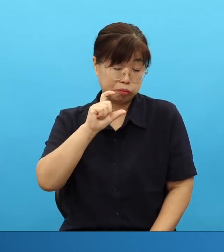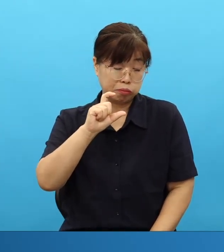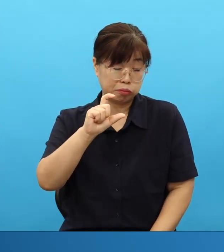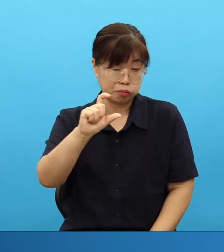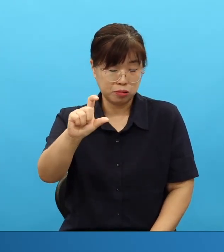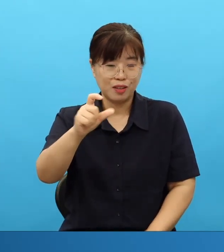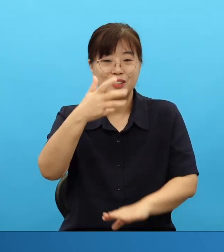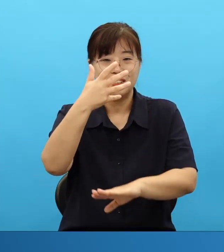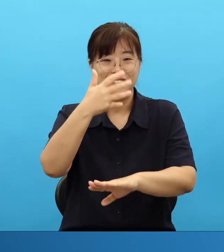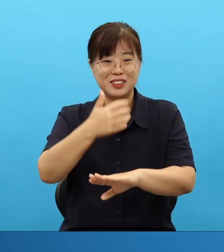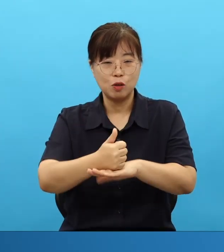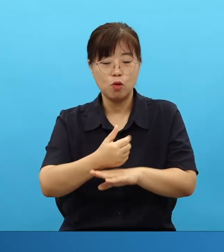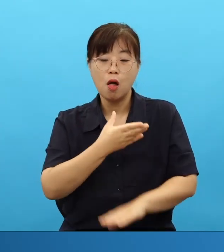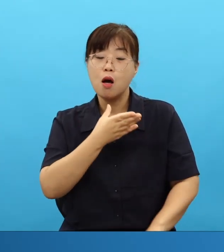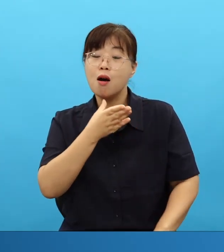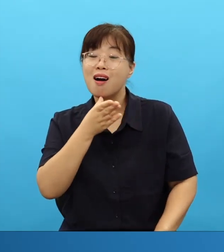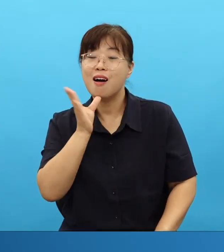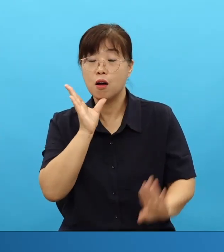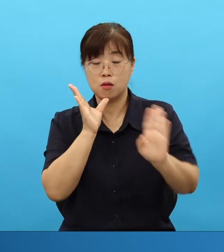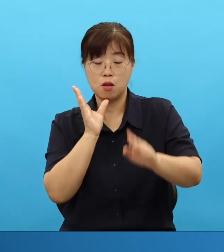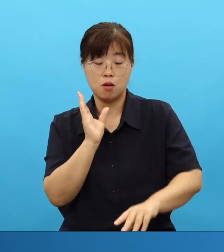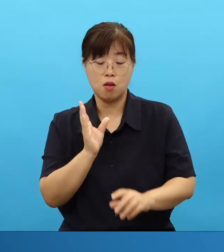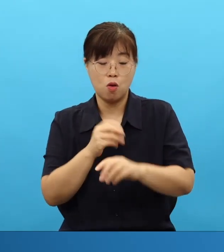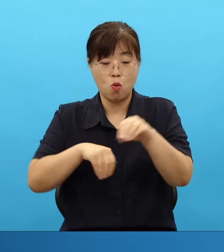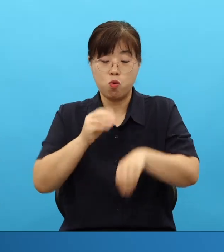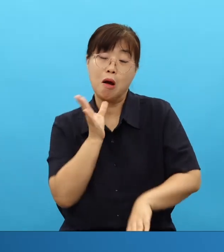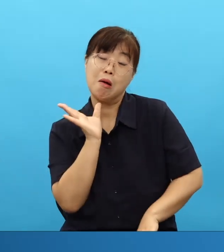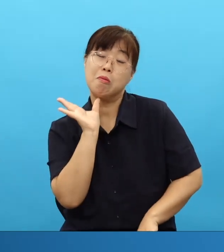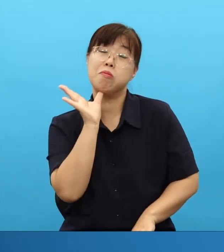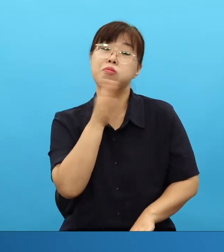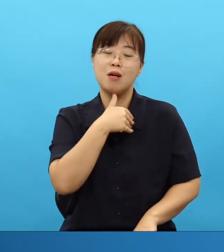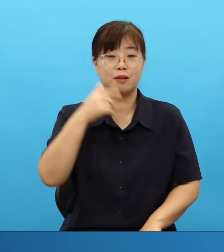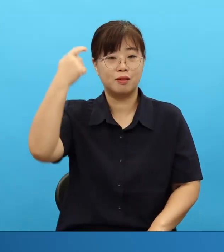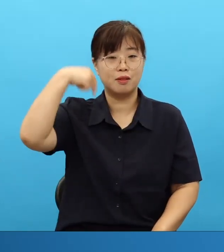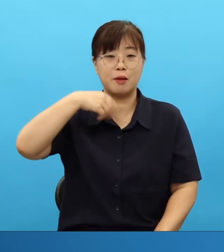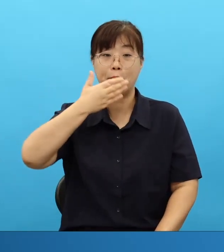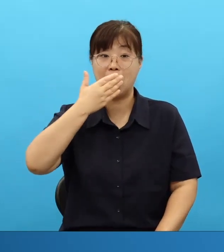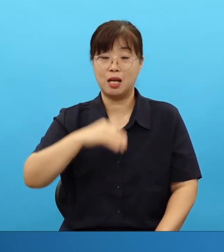확인하세요 예수님께서 내가 곧 길이다